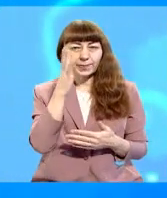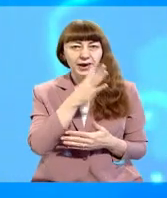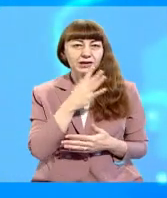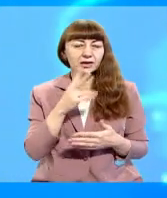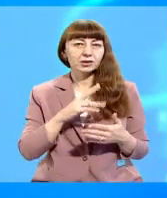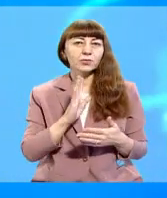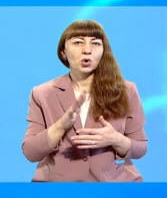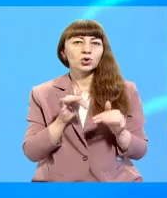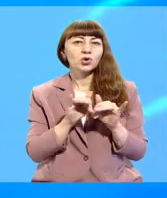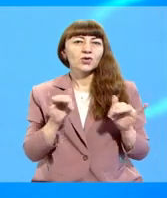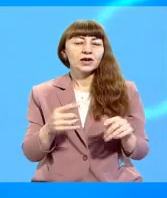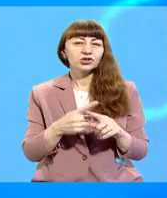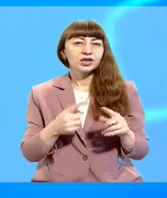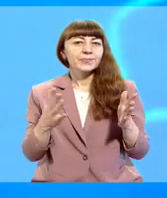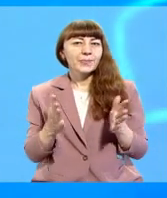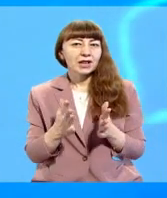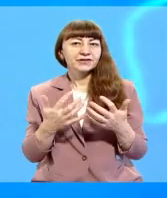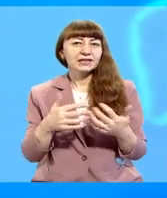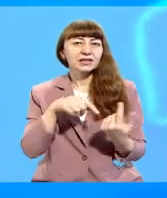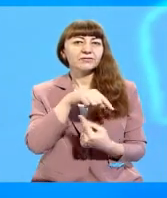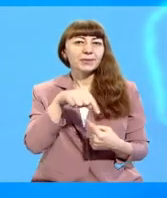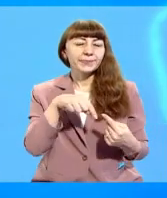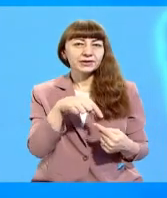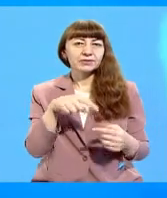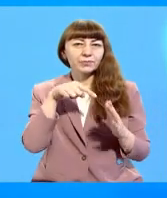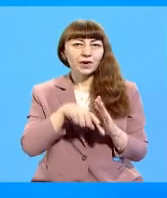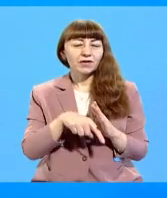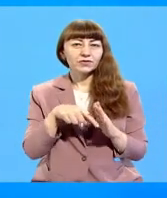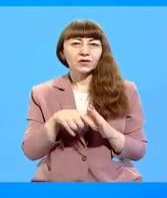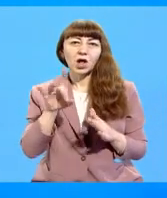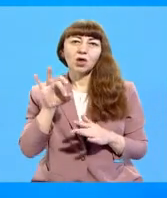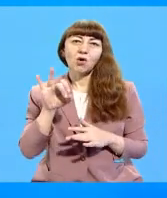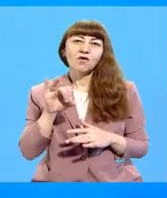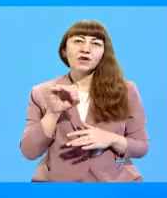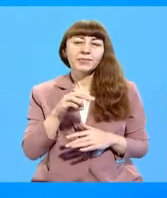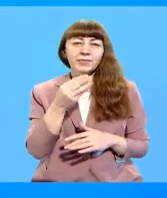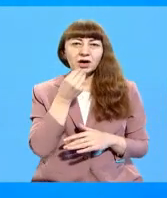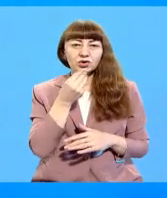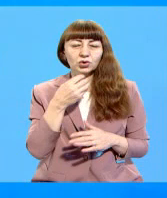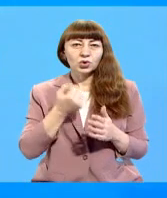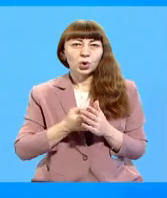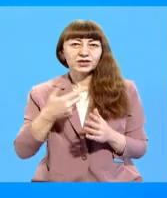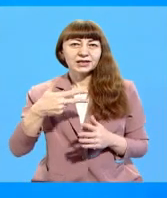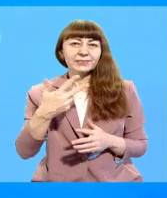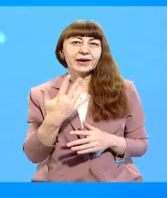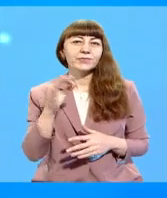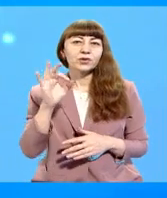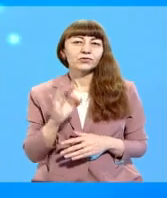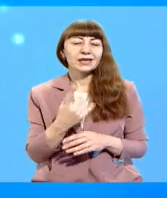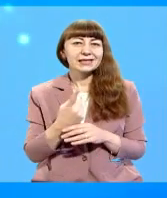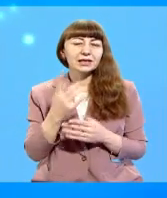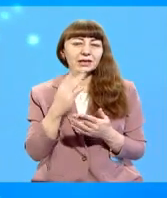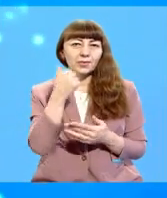бизнестің ішкі жалпы өнімдегі үлесін 35%-ға дейін ұлғайту межеленген. Бұл ретте биылдың өзінде Алтынсарин